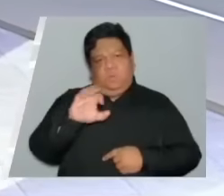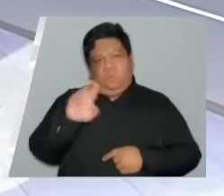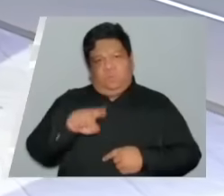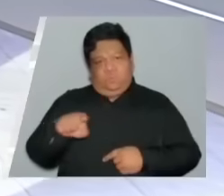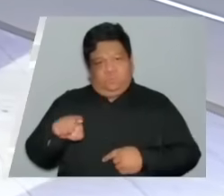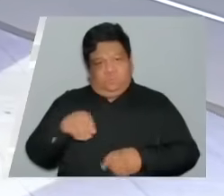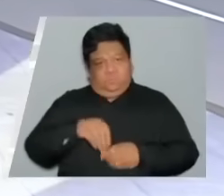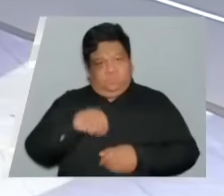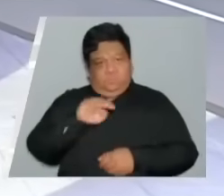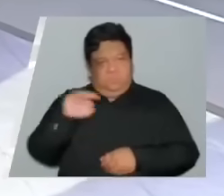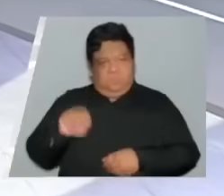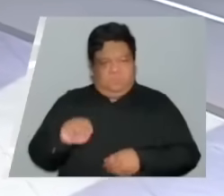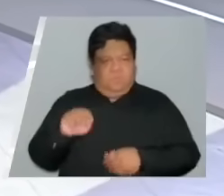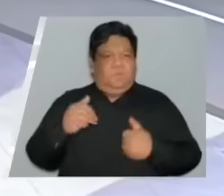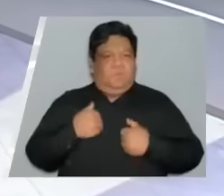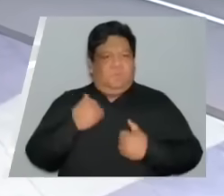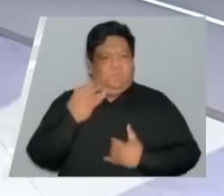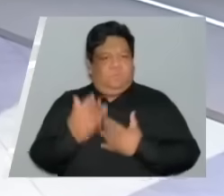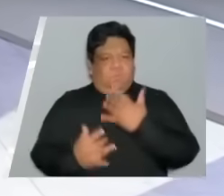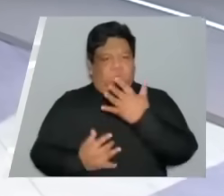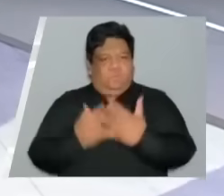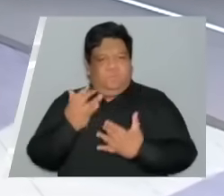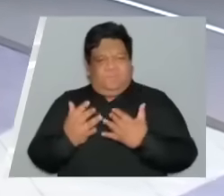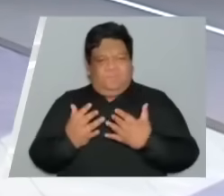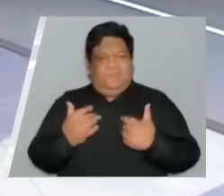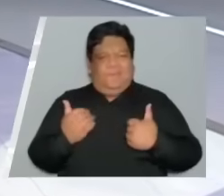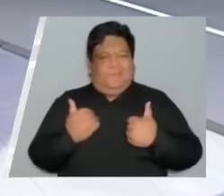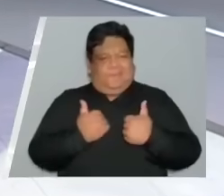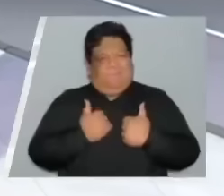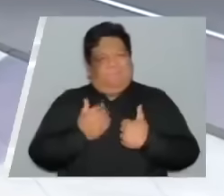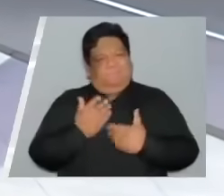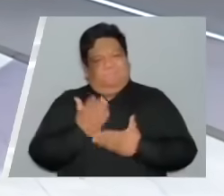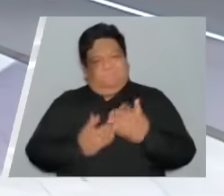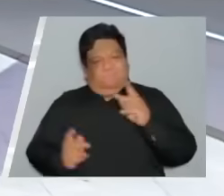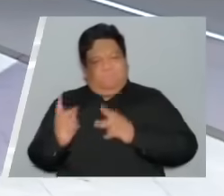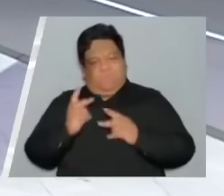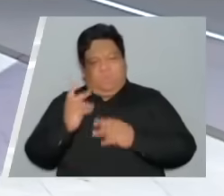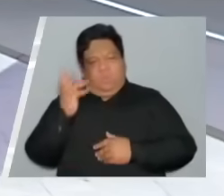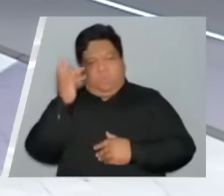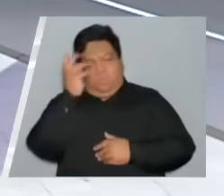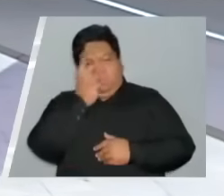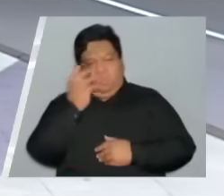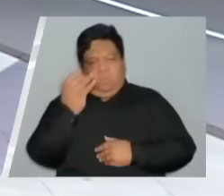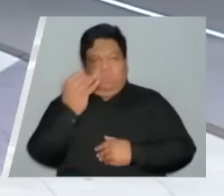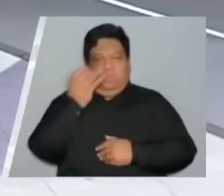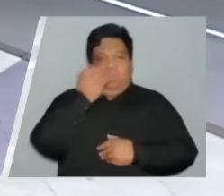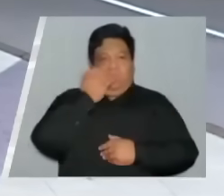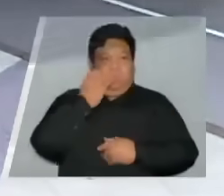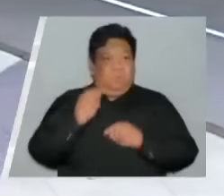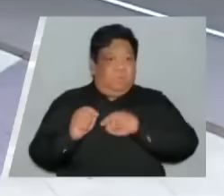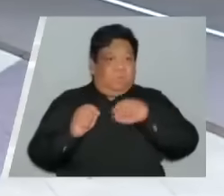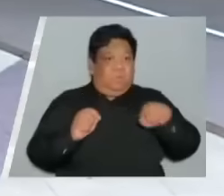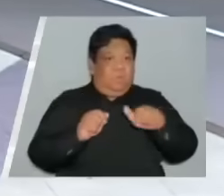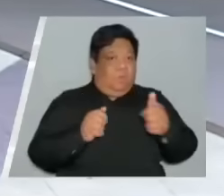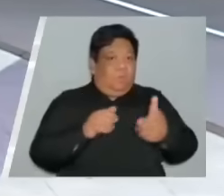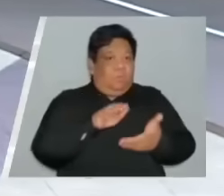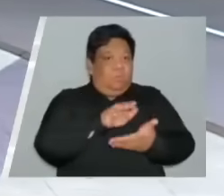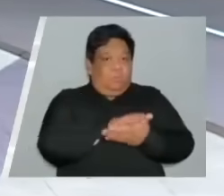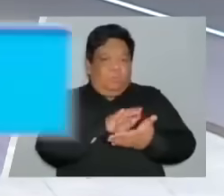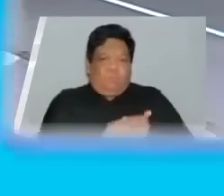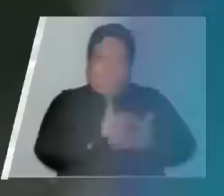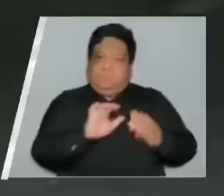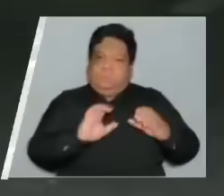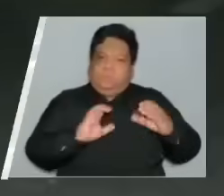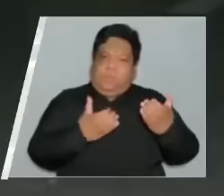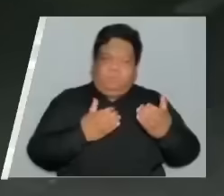at nahirapang huminga. Apektado pati ang klase ng Katabing Maritime School. Saksi live, si Jamie Santo. Jamie?